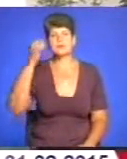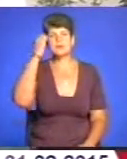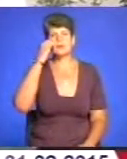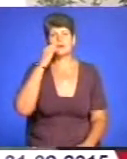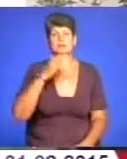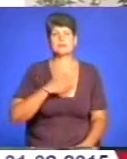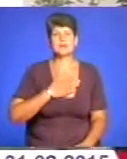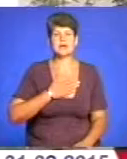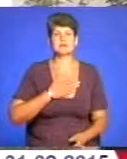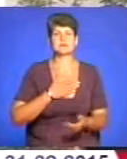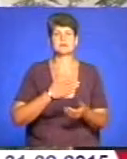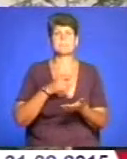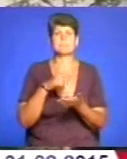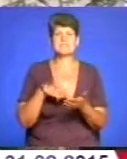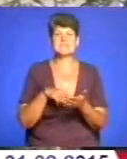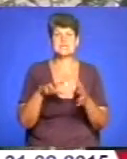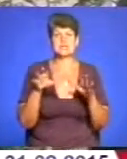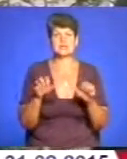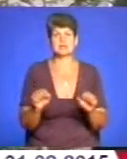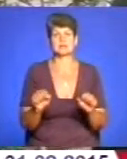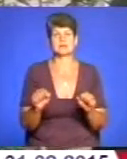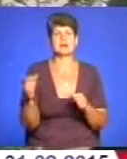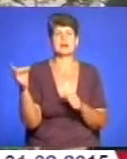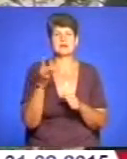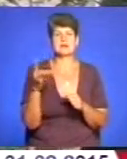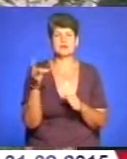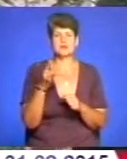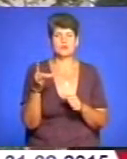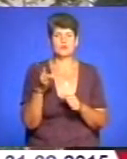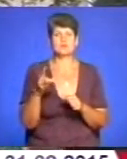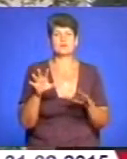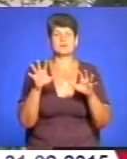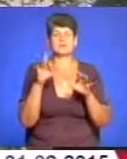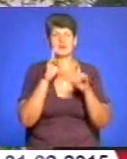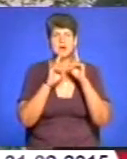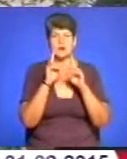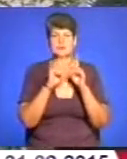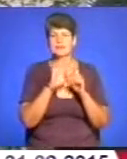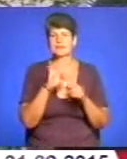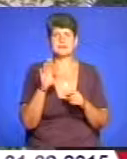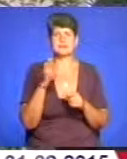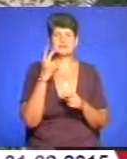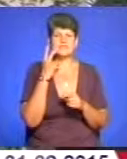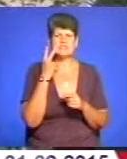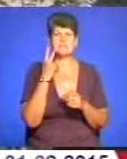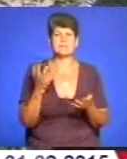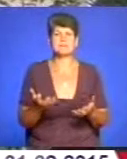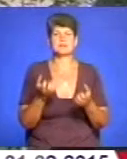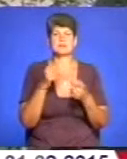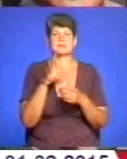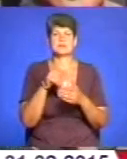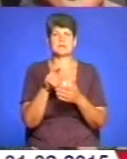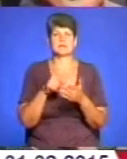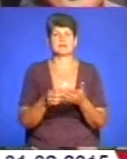нашій міській владі, районній раді. Вони завжди підтримують, всі питання